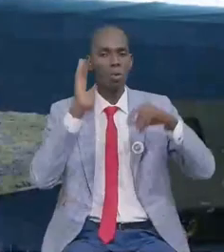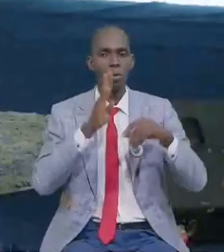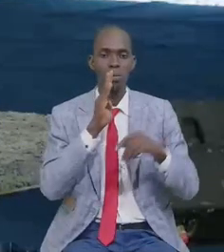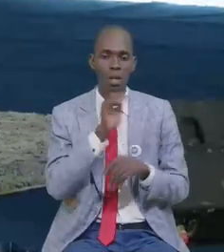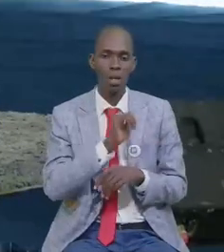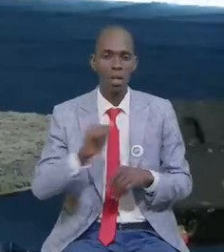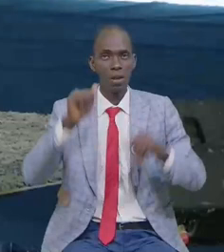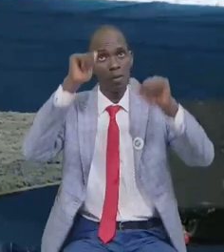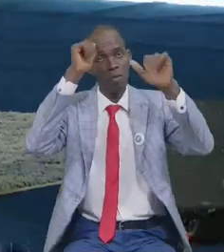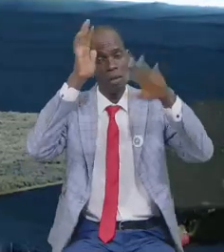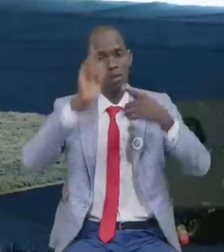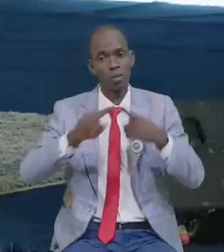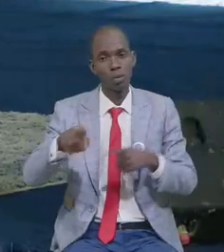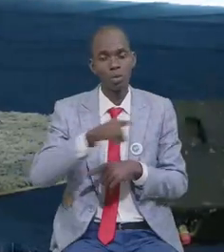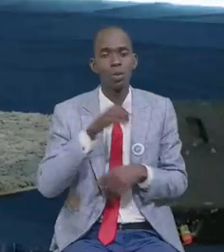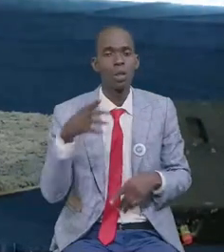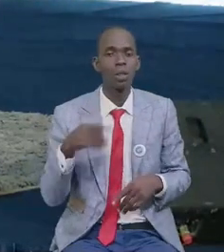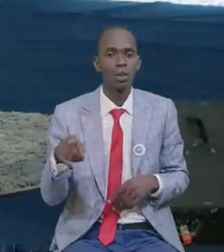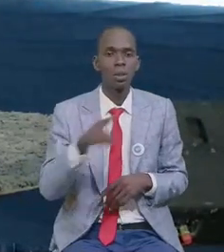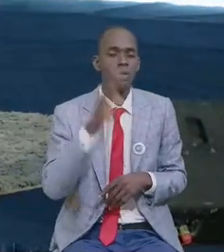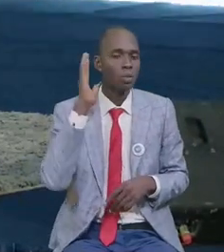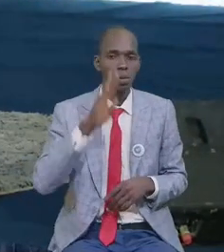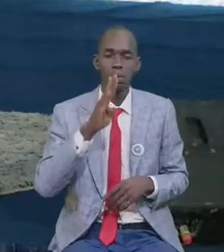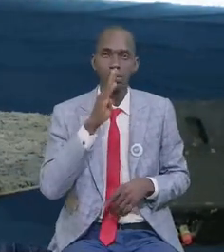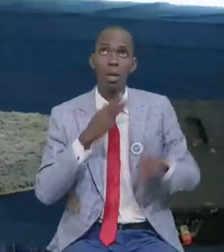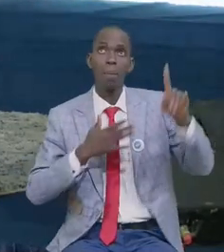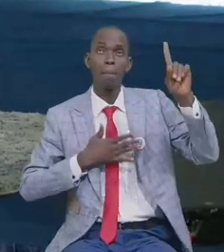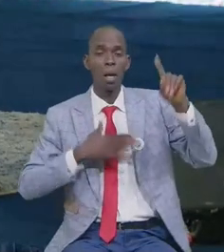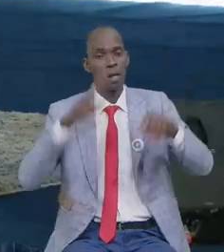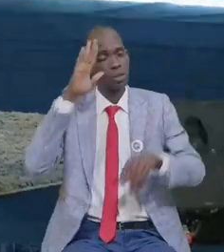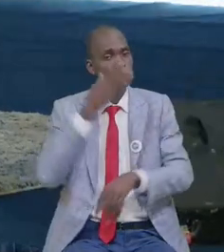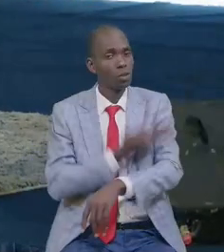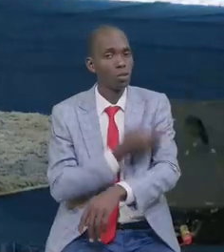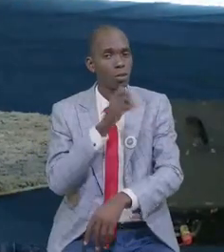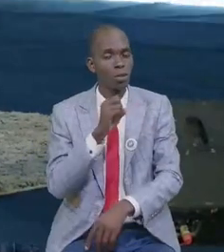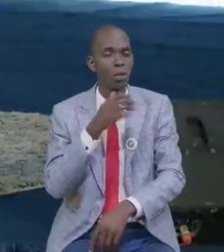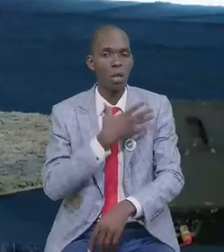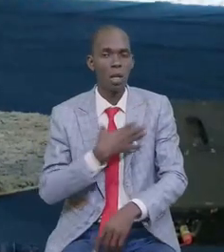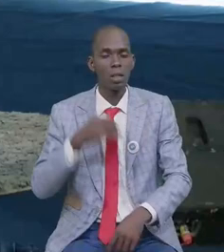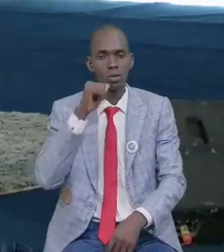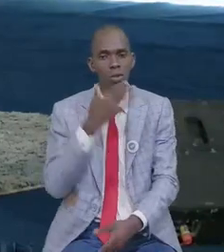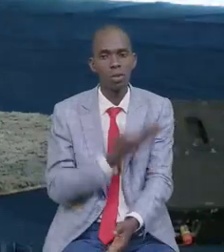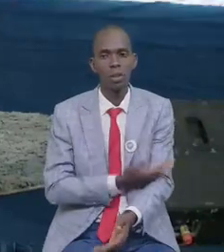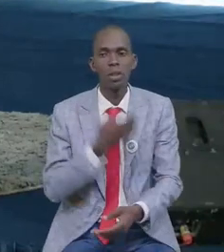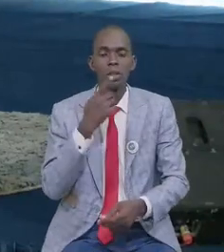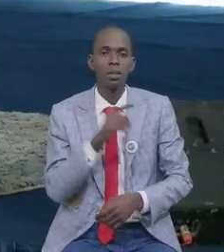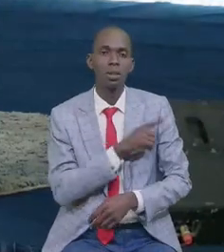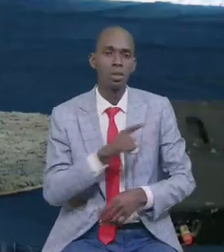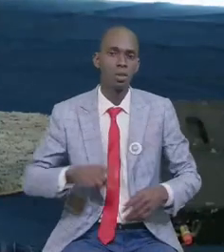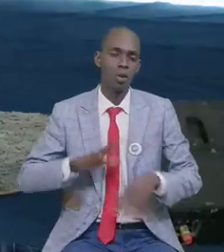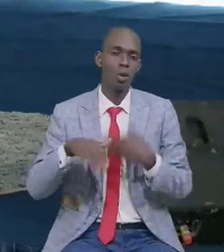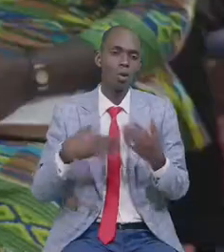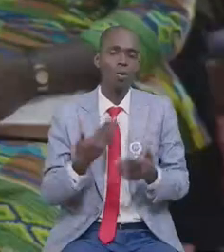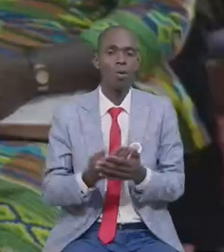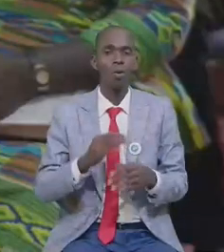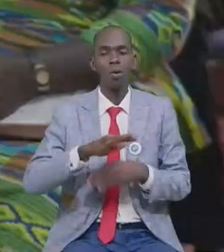vous serez pour moi des fils et des filles, dit le Seigneur Tout-Puissant. Et quelqu'un crie